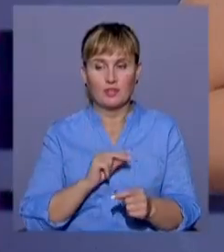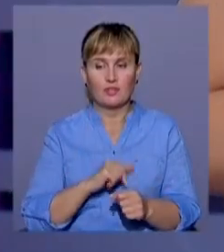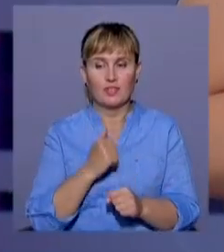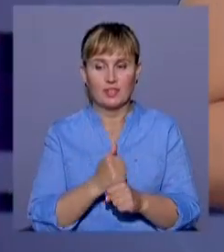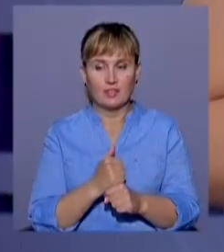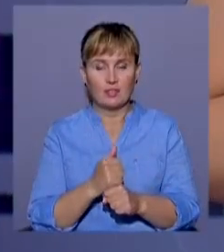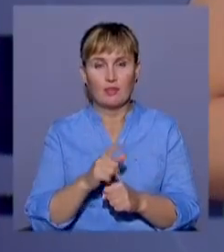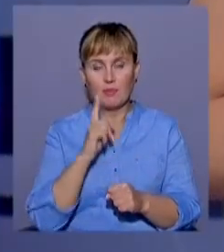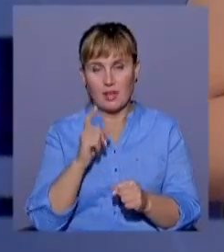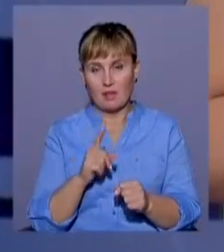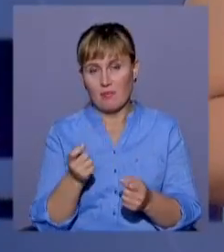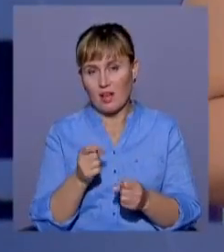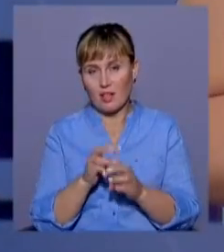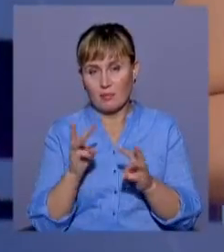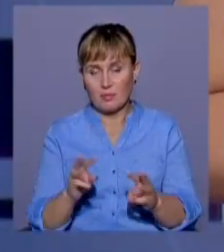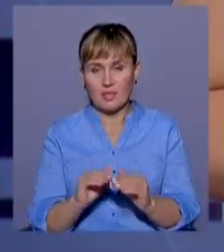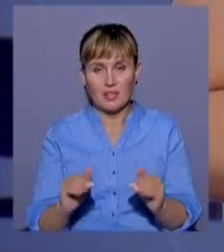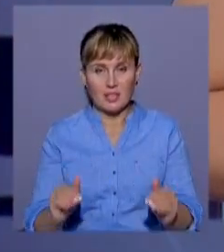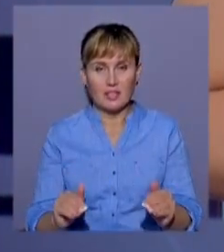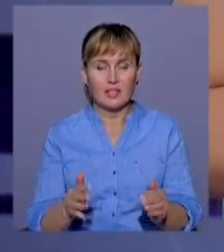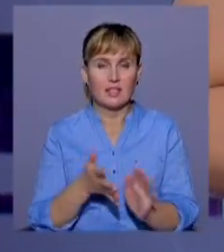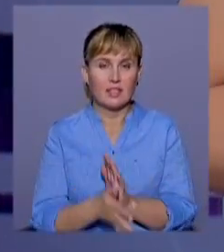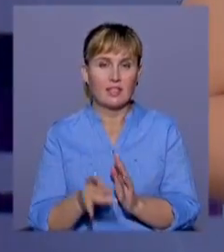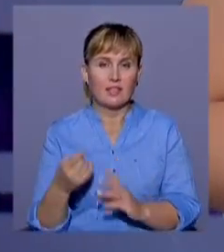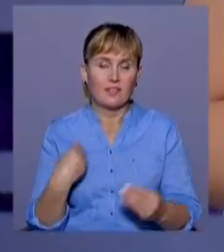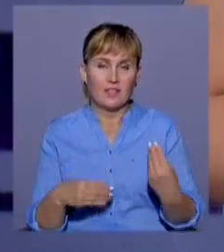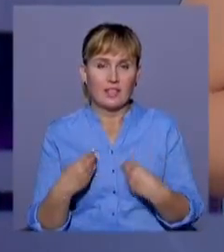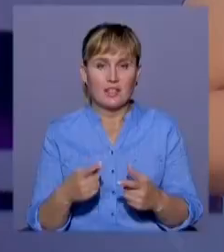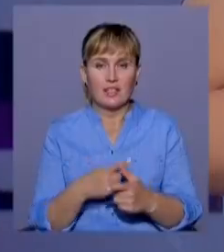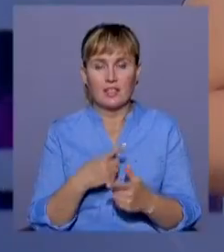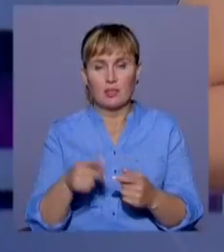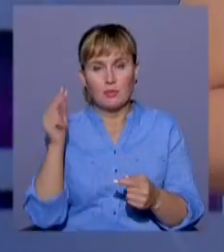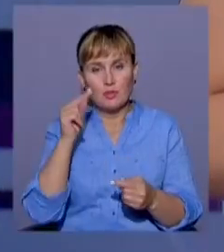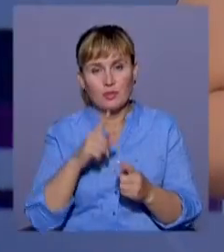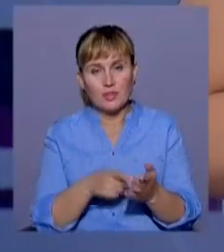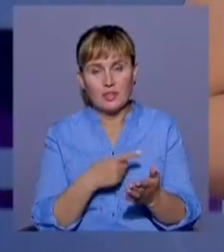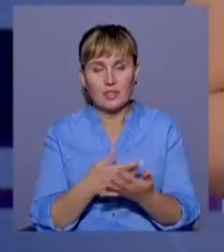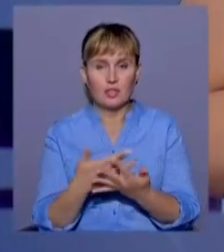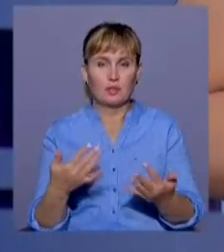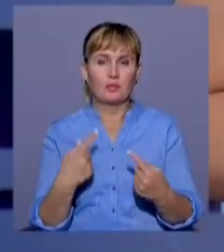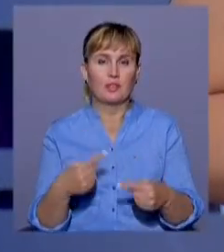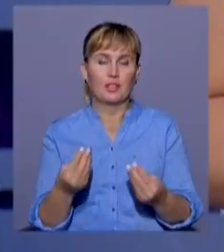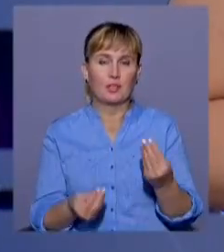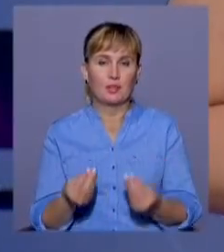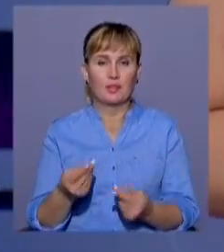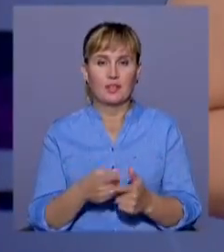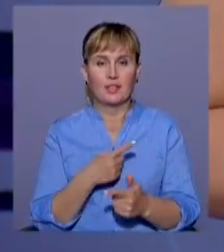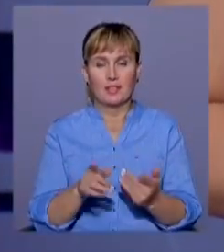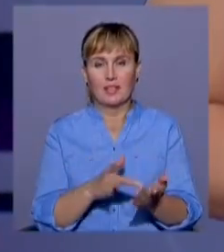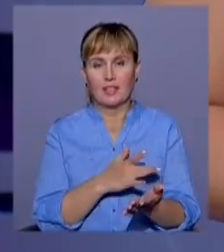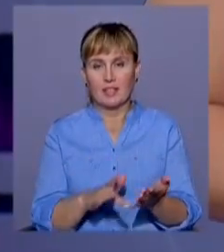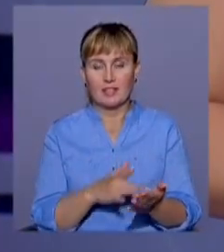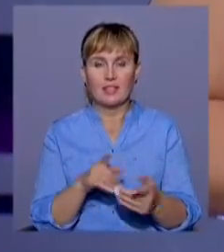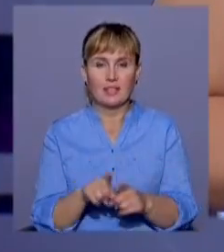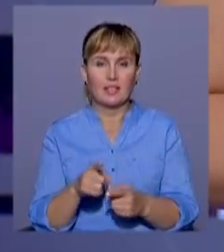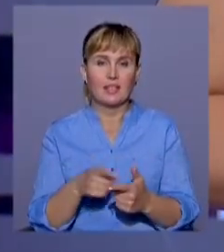основном малообеспеченные, к примеру, дети, они тратят на вещи либо канцелярские товары, ну а другие, к примеру, на игрушки или на гаджеты. Так